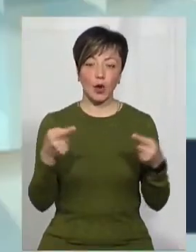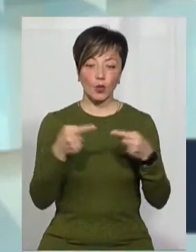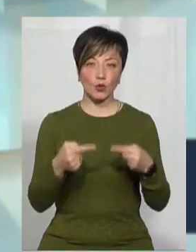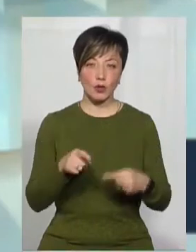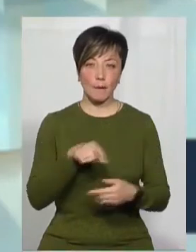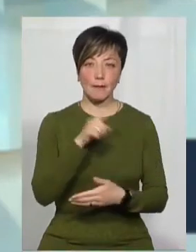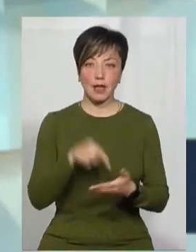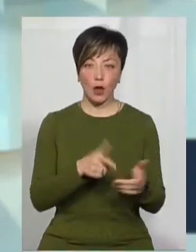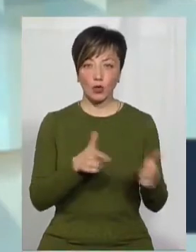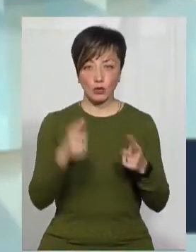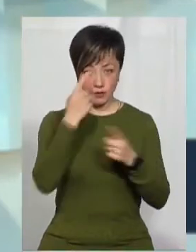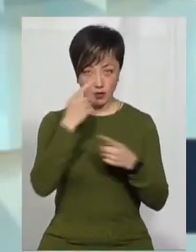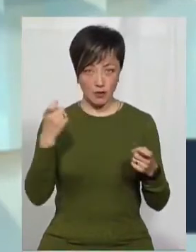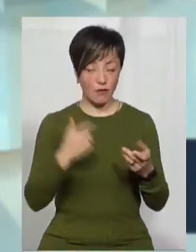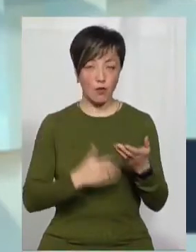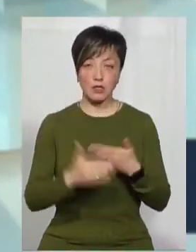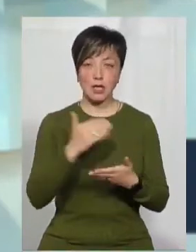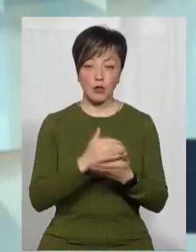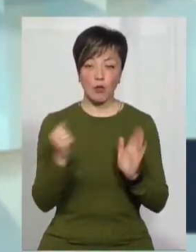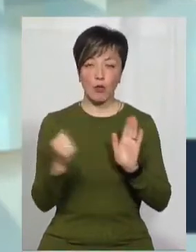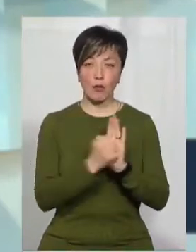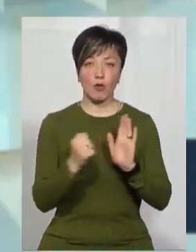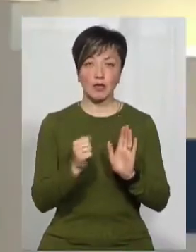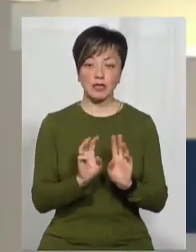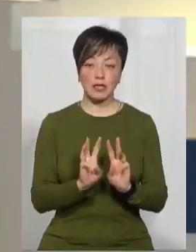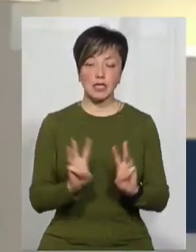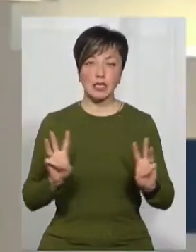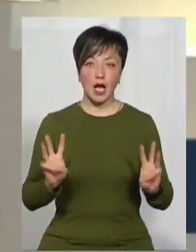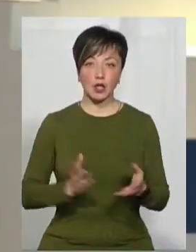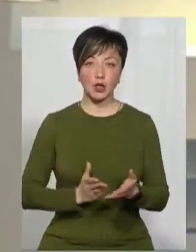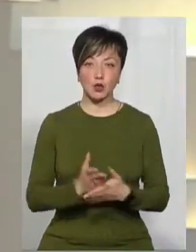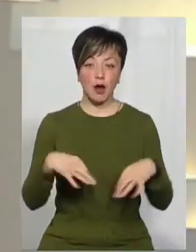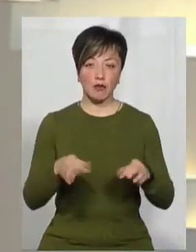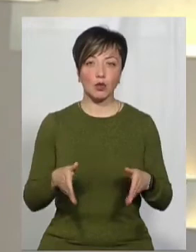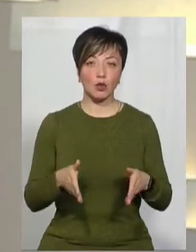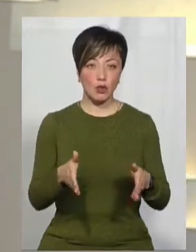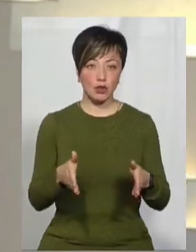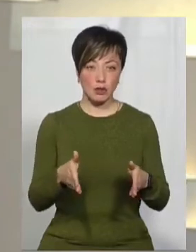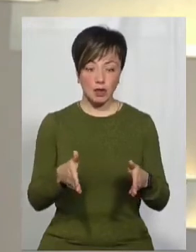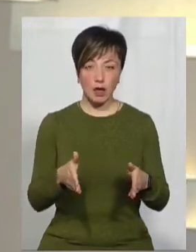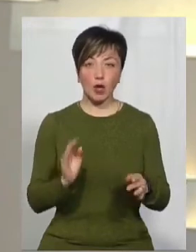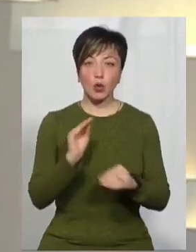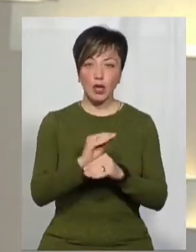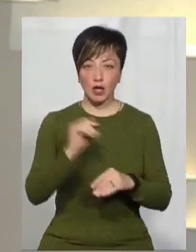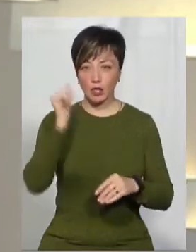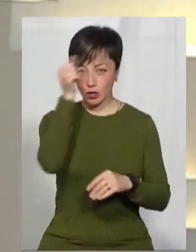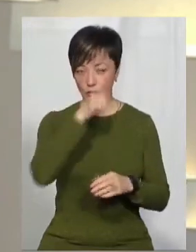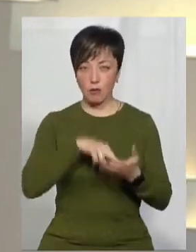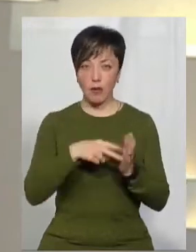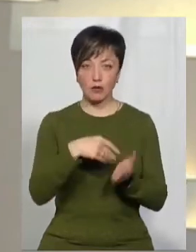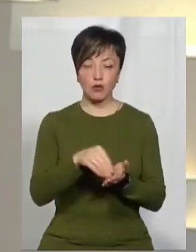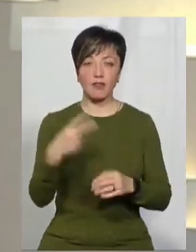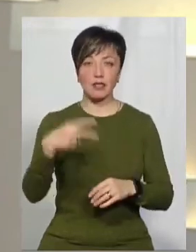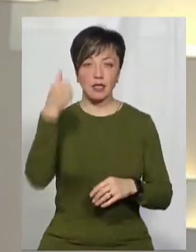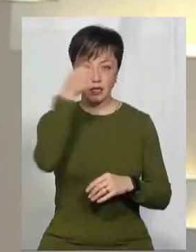уточнюючих питань, бо готуючись до ефіру, от в останньому опублікованому на сайті служби автодоріг додатку до річного плану закупівель на 2020